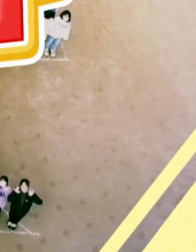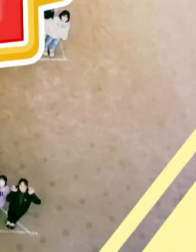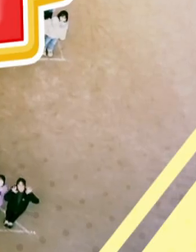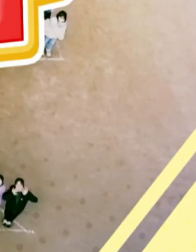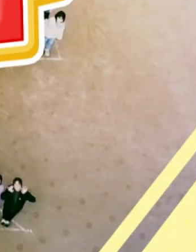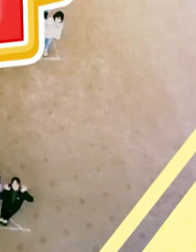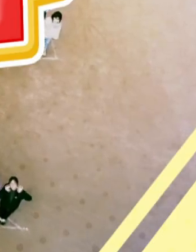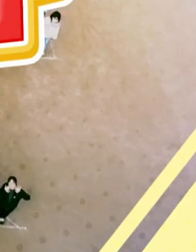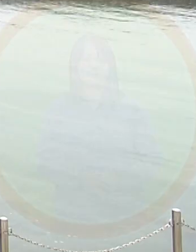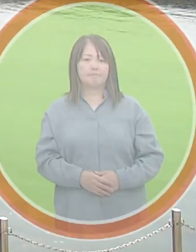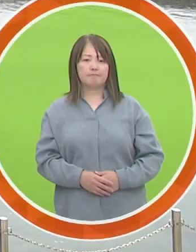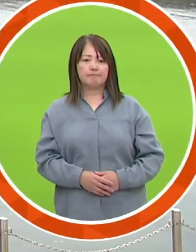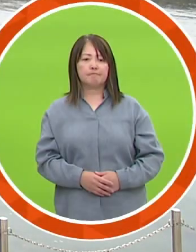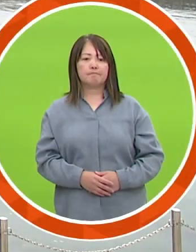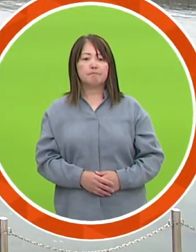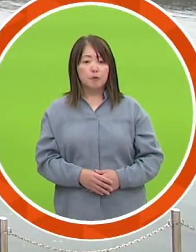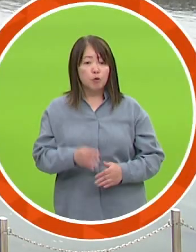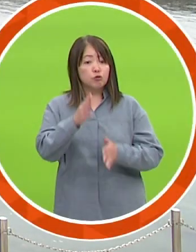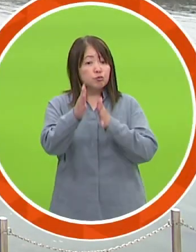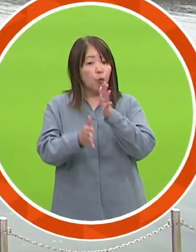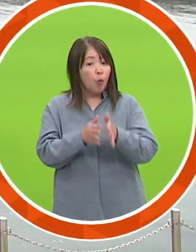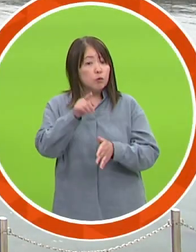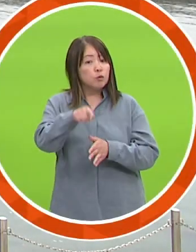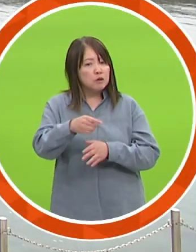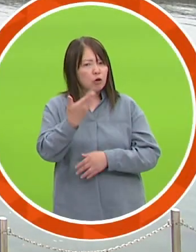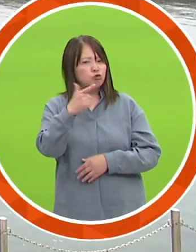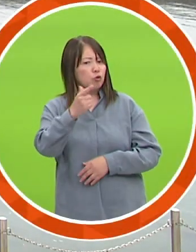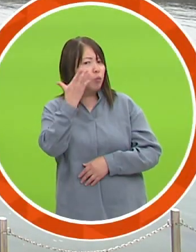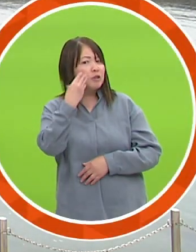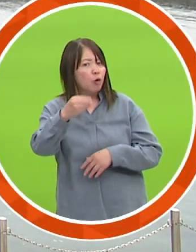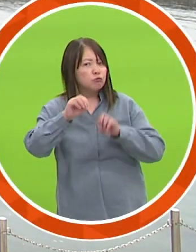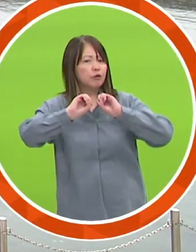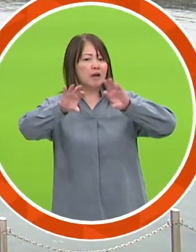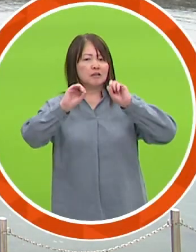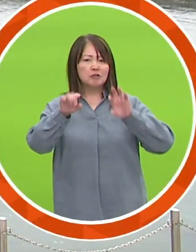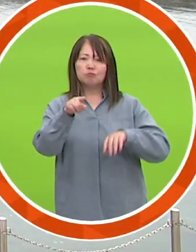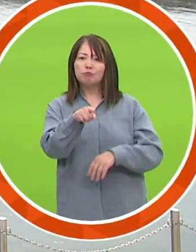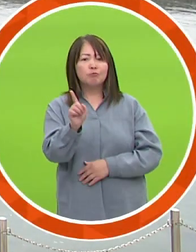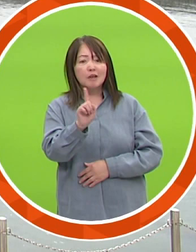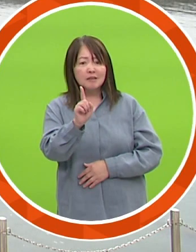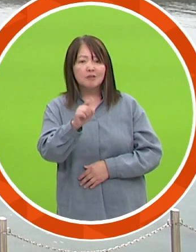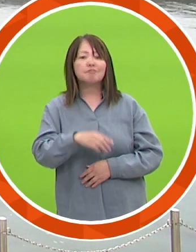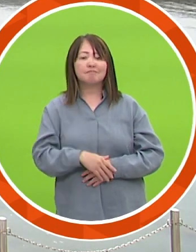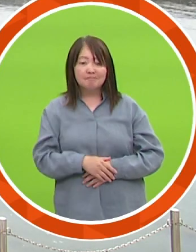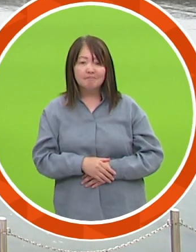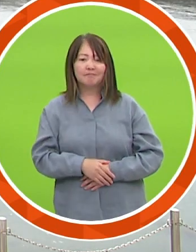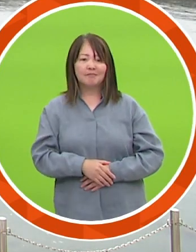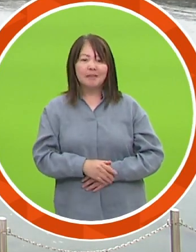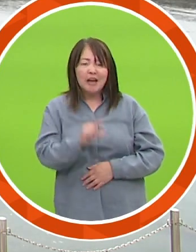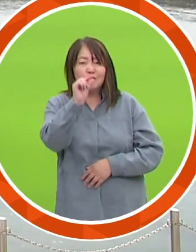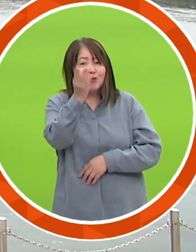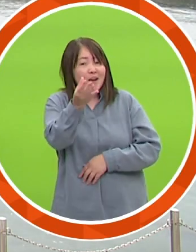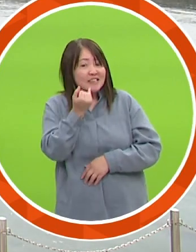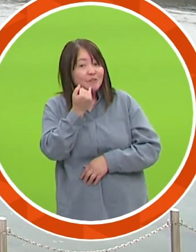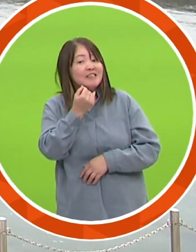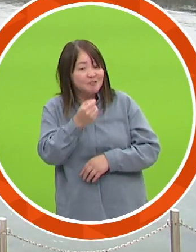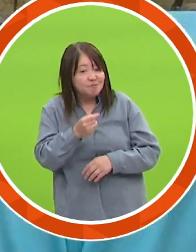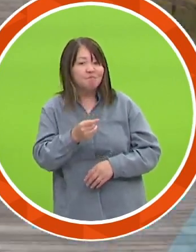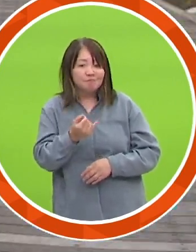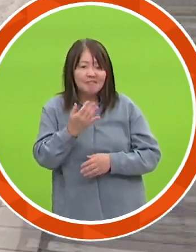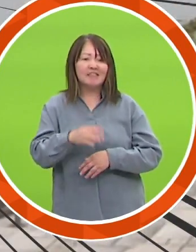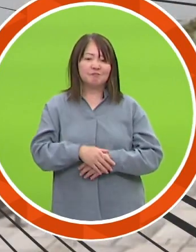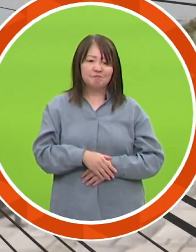ー。 スポーツを通してクレの魅力発信とはどういうことなんでしょうか。 はい、ちょっとお借りしていいですか。 は